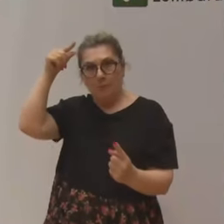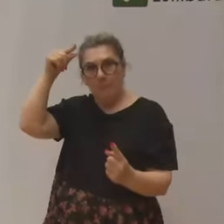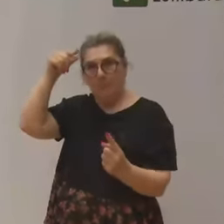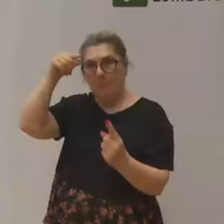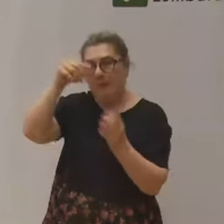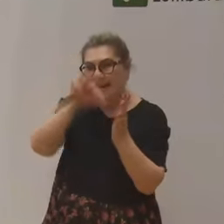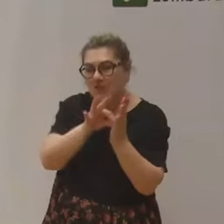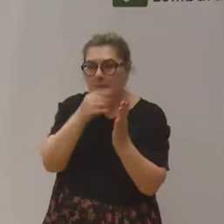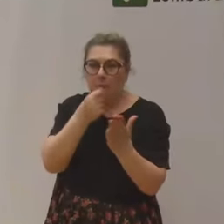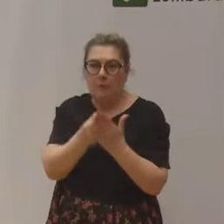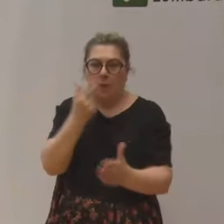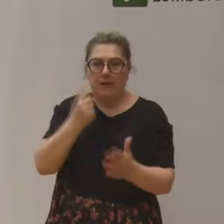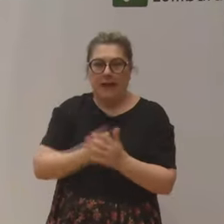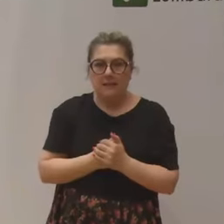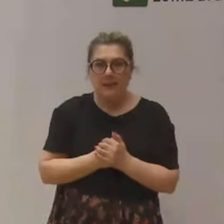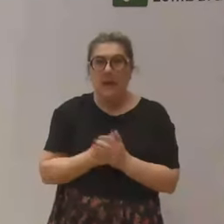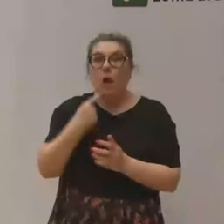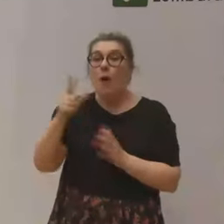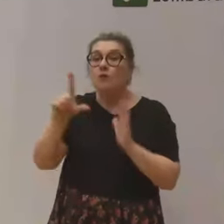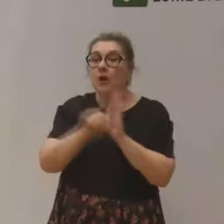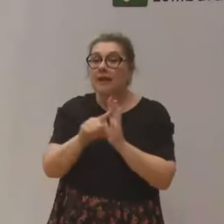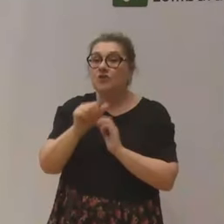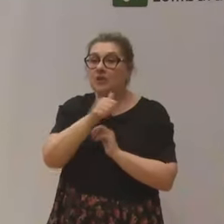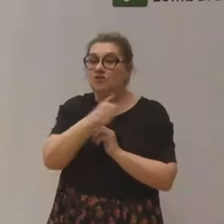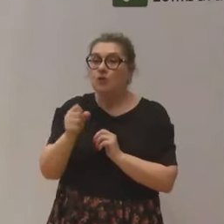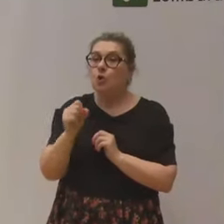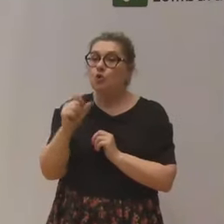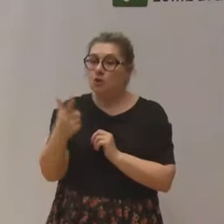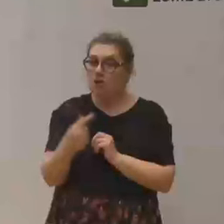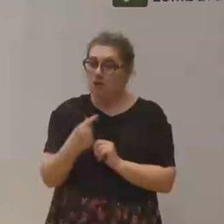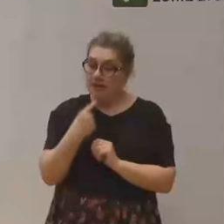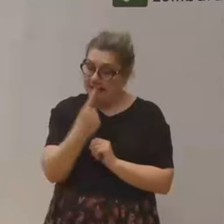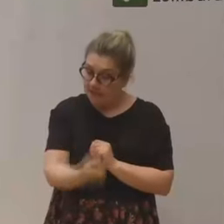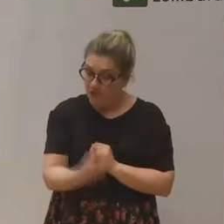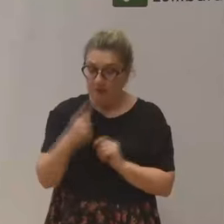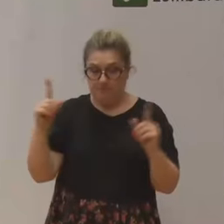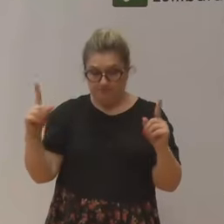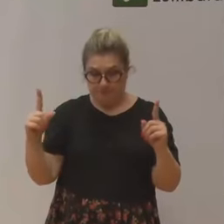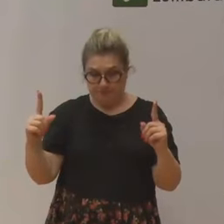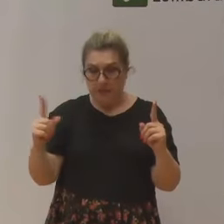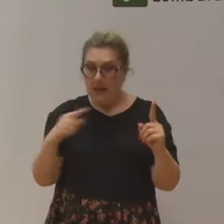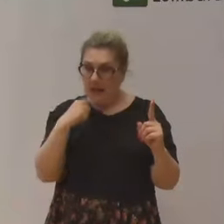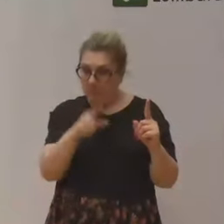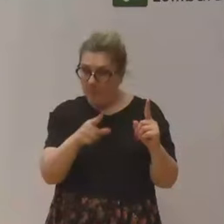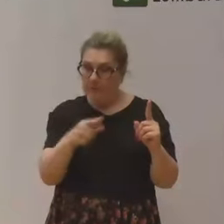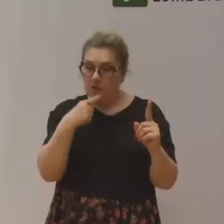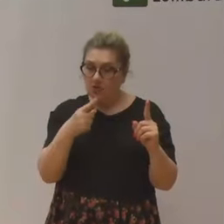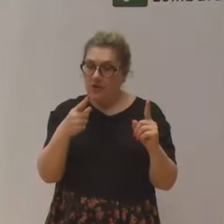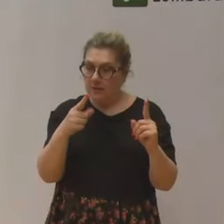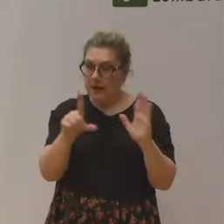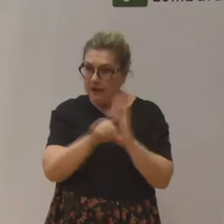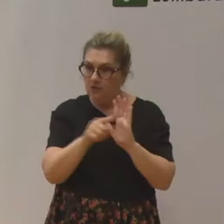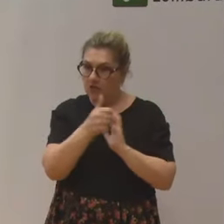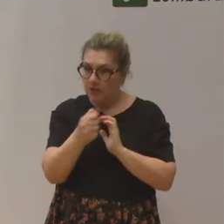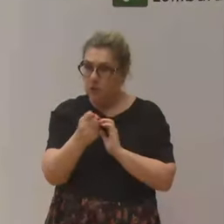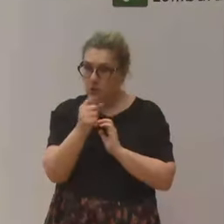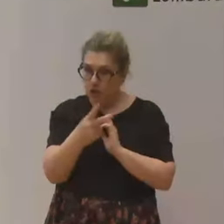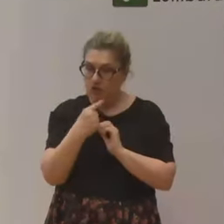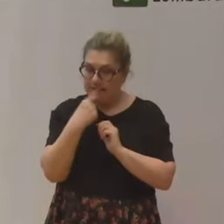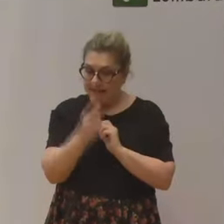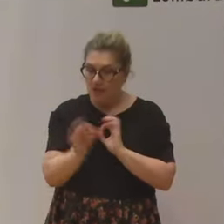un principio fondamentale. Quando la legge 112 dice che si riferisce che la legge 112 deve